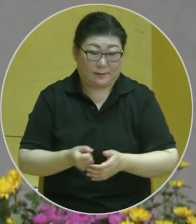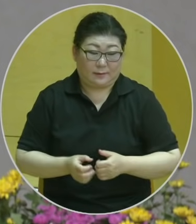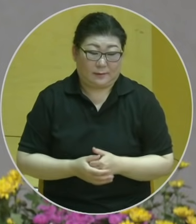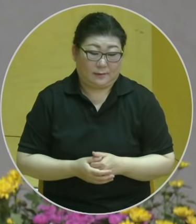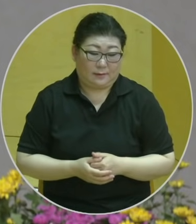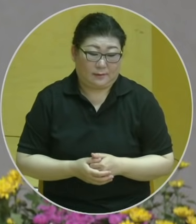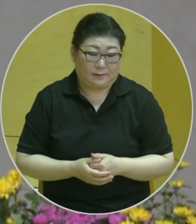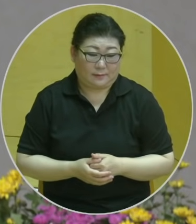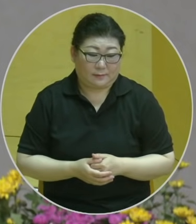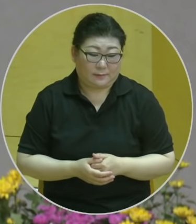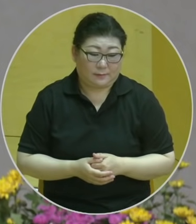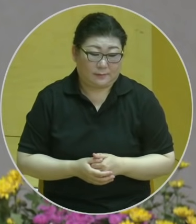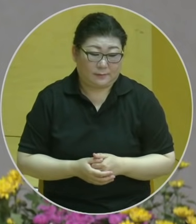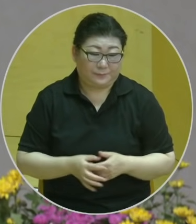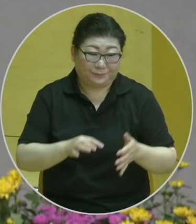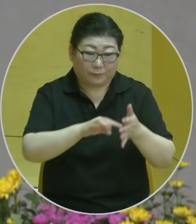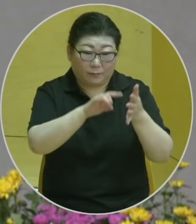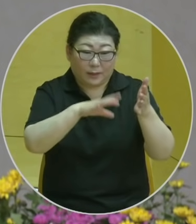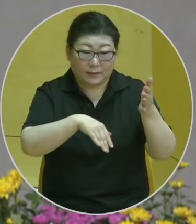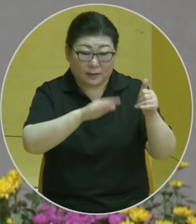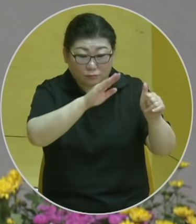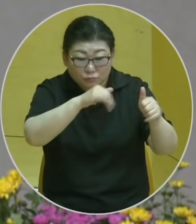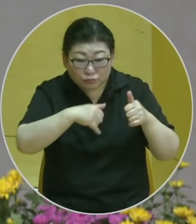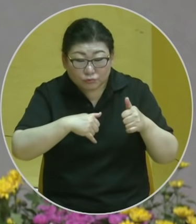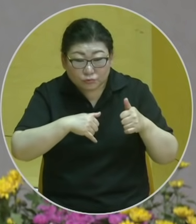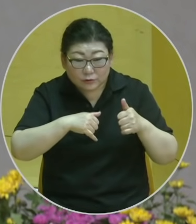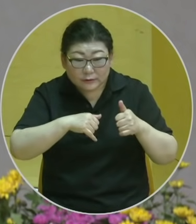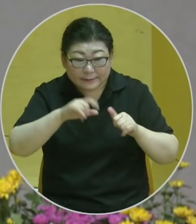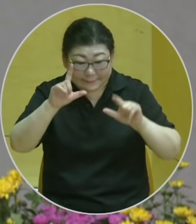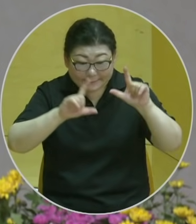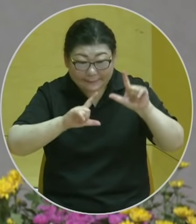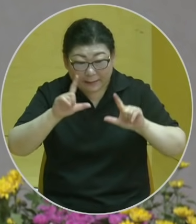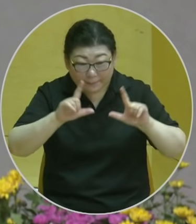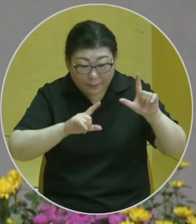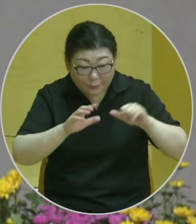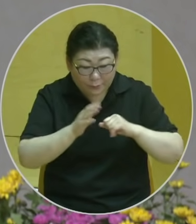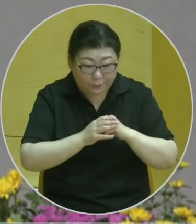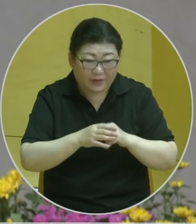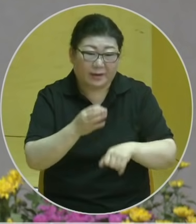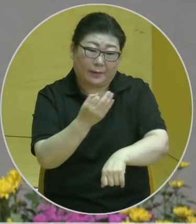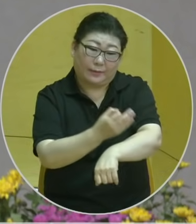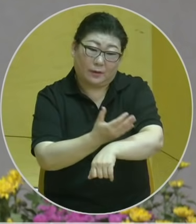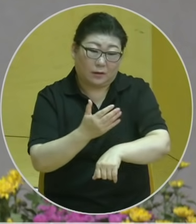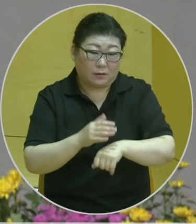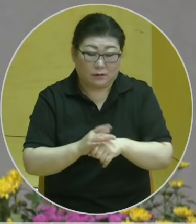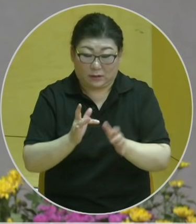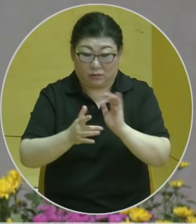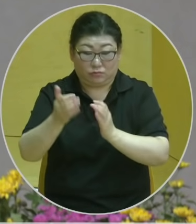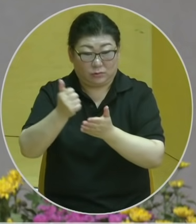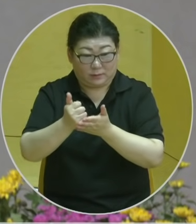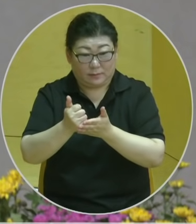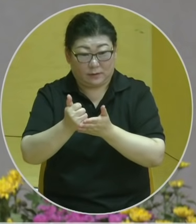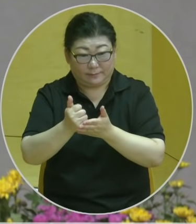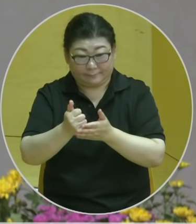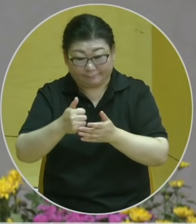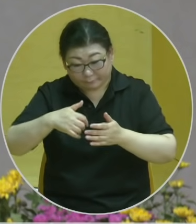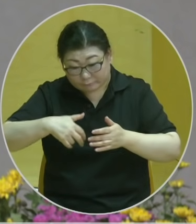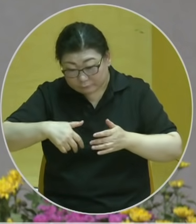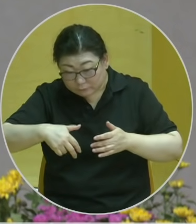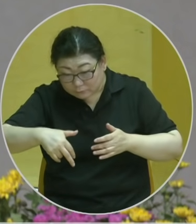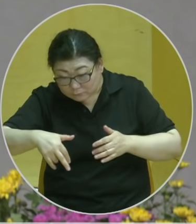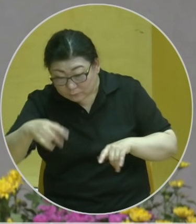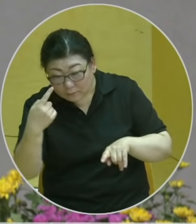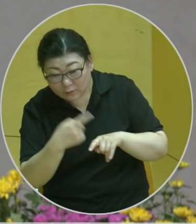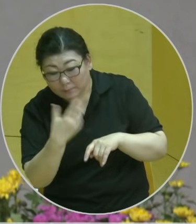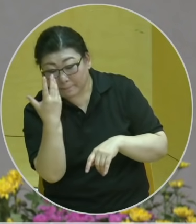사람이었습니다. 마태를 부르는 장면은 간단합니다. 본문 9절에 예수께서 그곳을 떠나 지나가시다가 마태라는